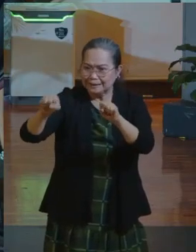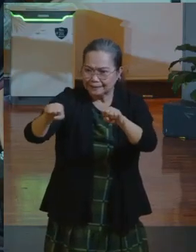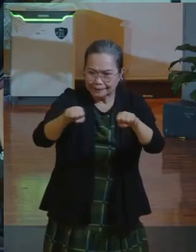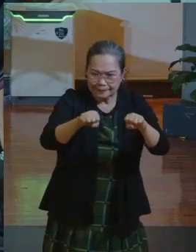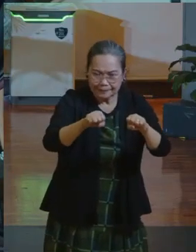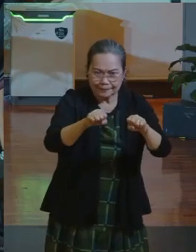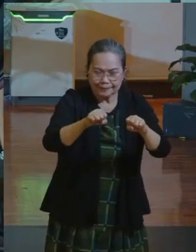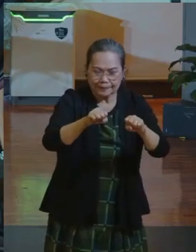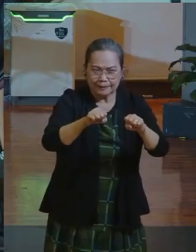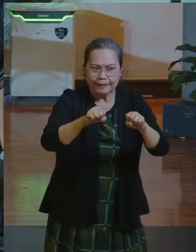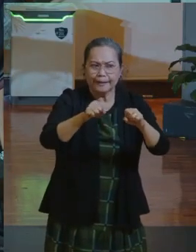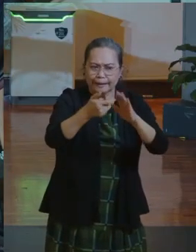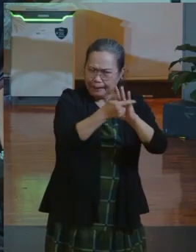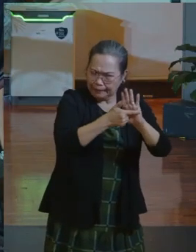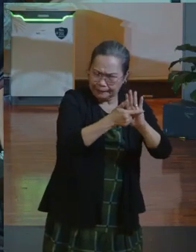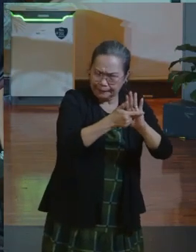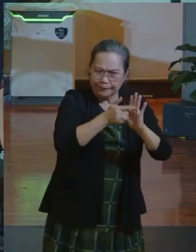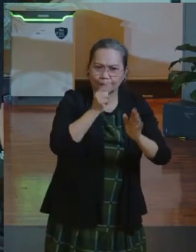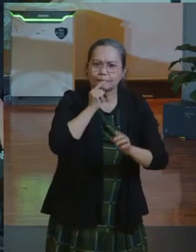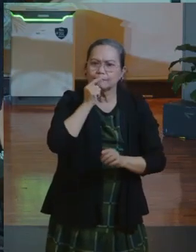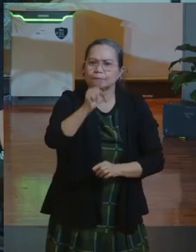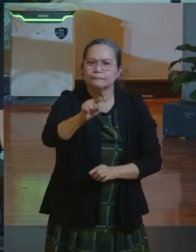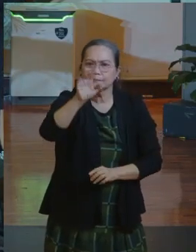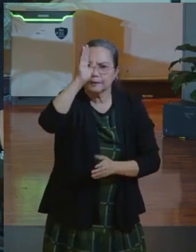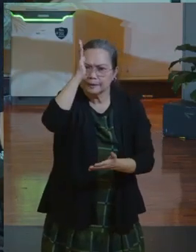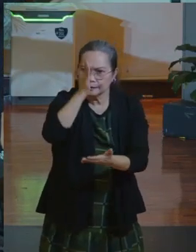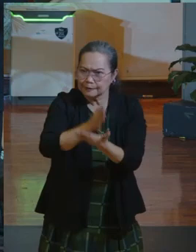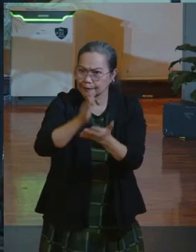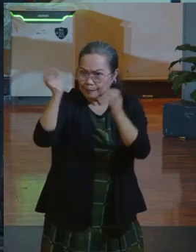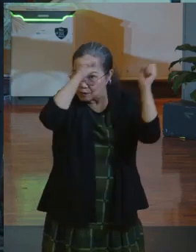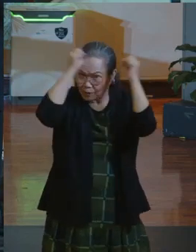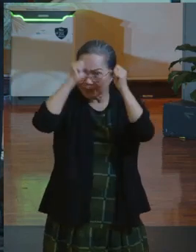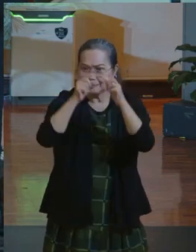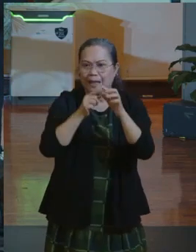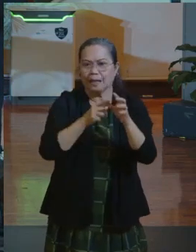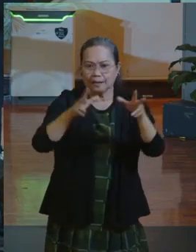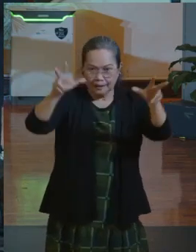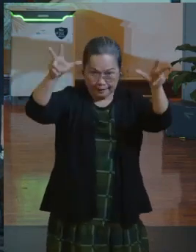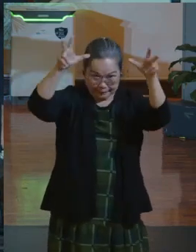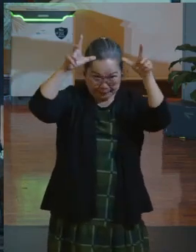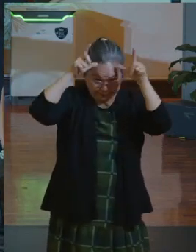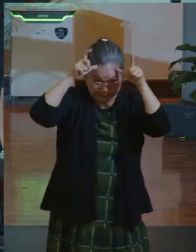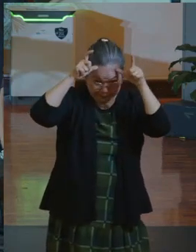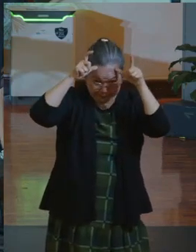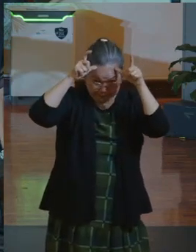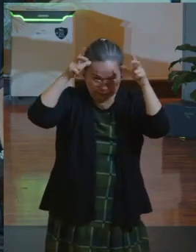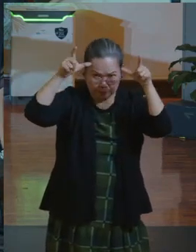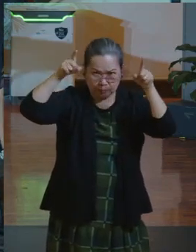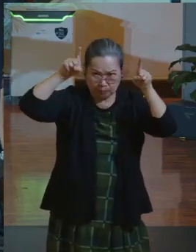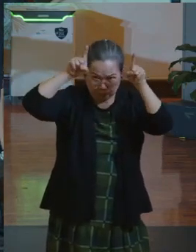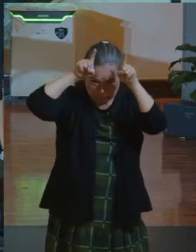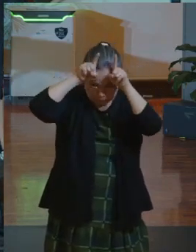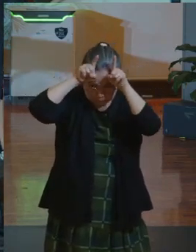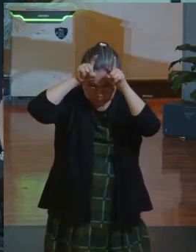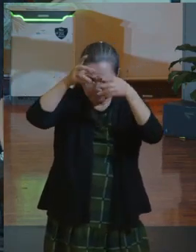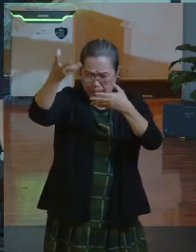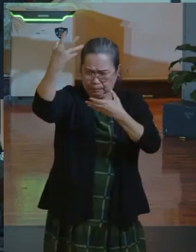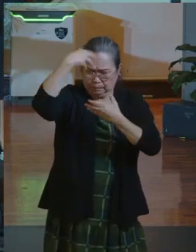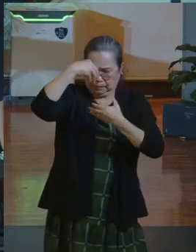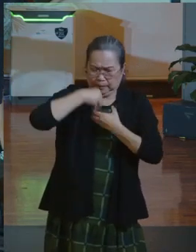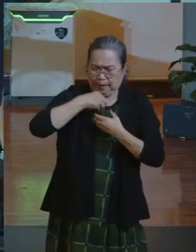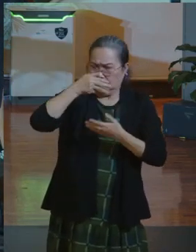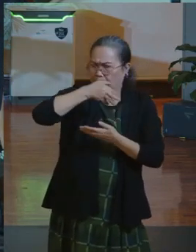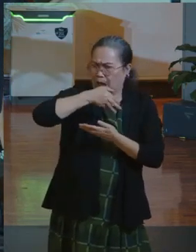mga demonyo, isang lalaping hinalihan ng 1,000 demonyo, laban